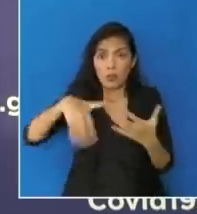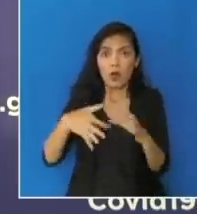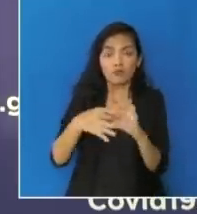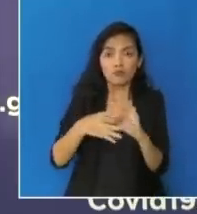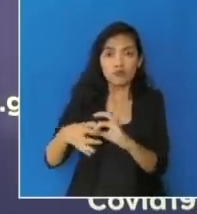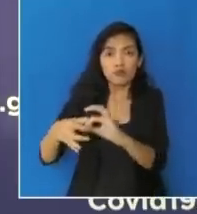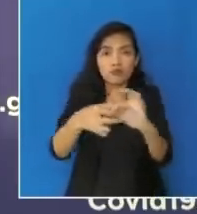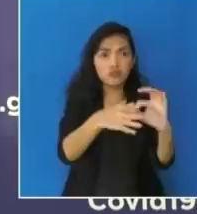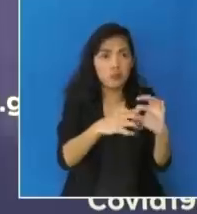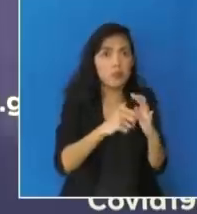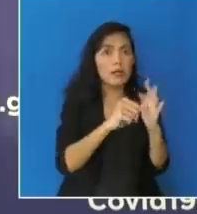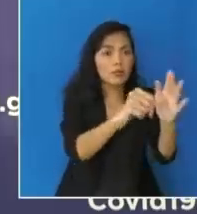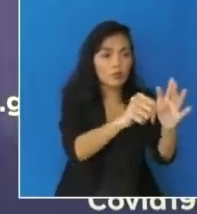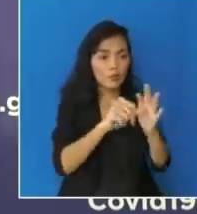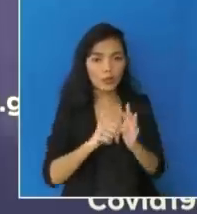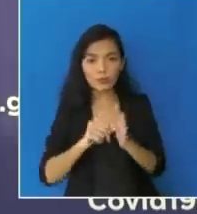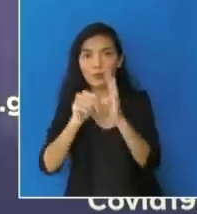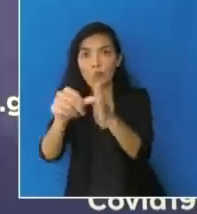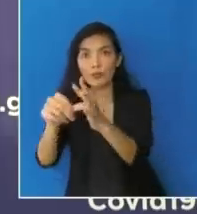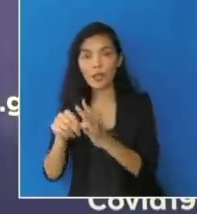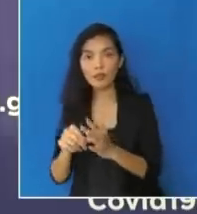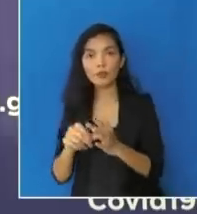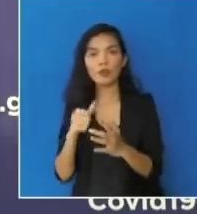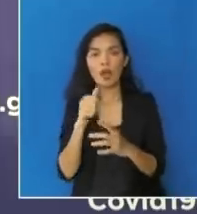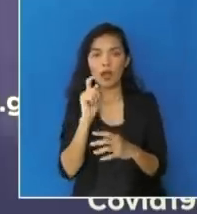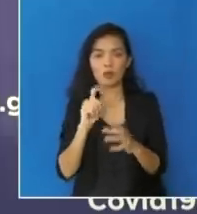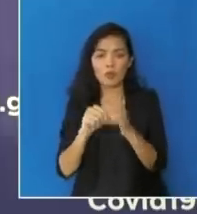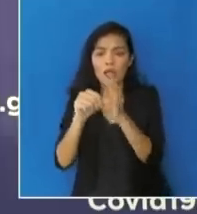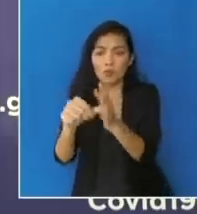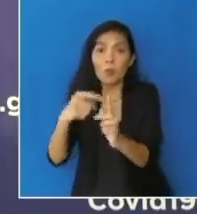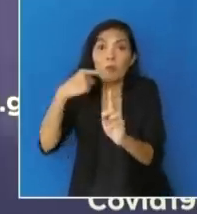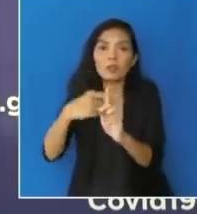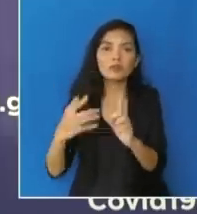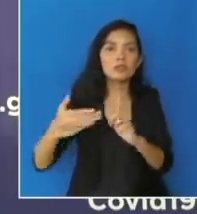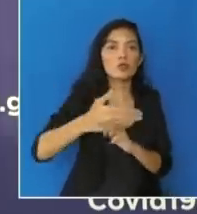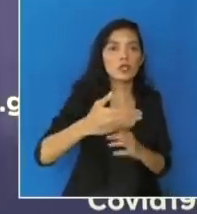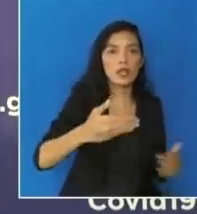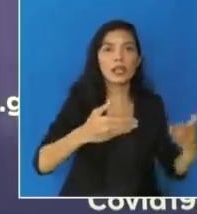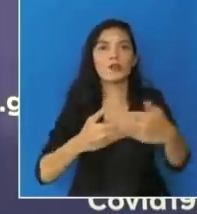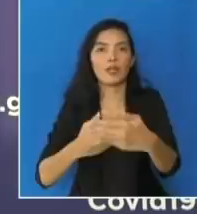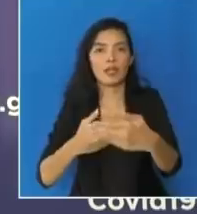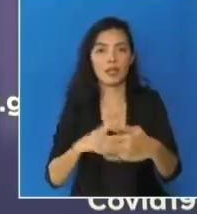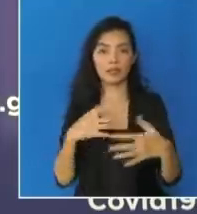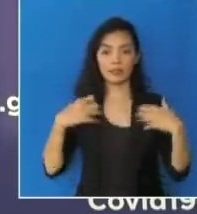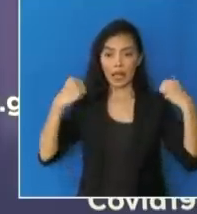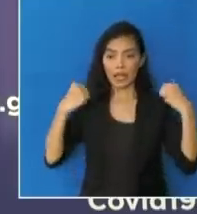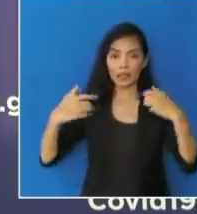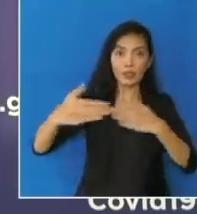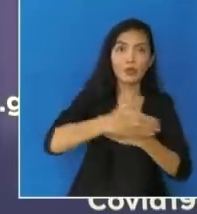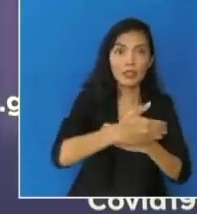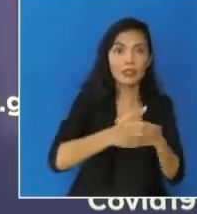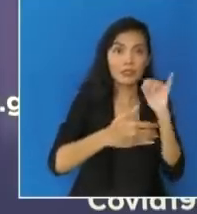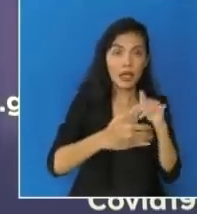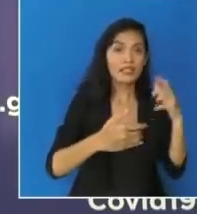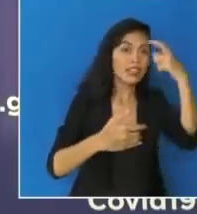bergotong royong dalam semangat saling melindungi. Lindungi yang sehat, lindungi